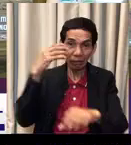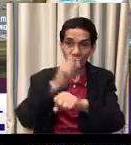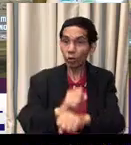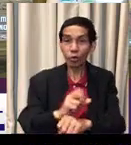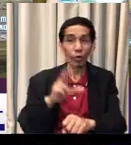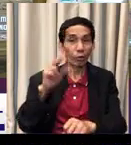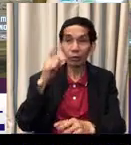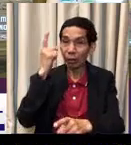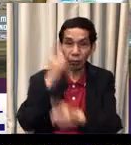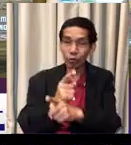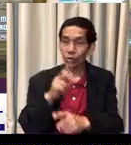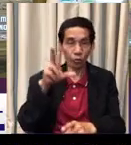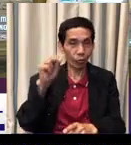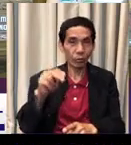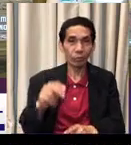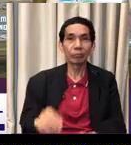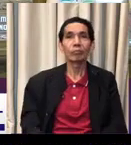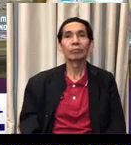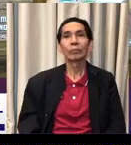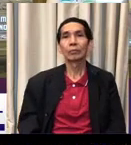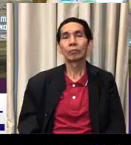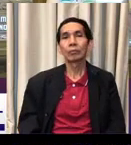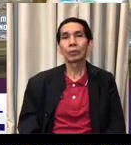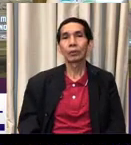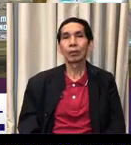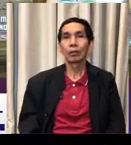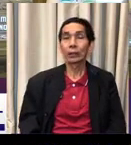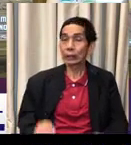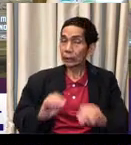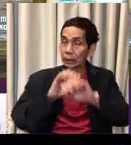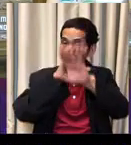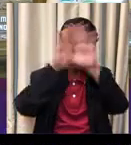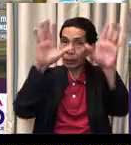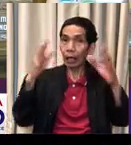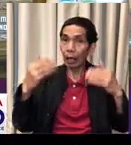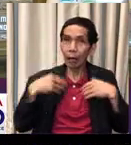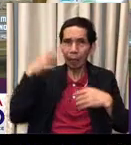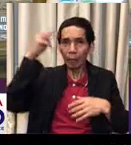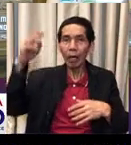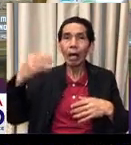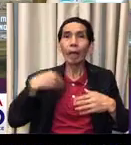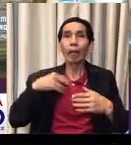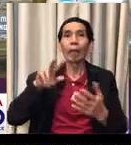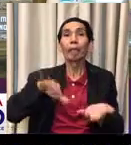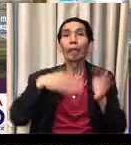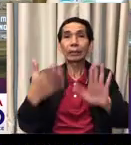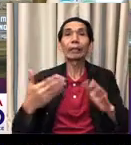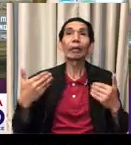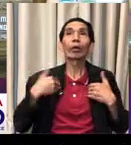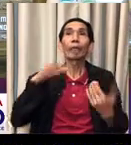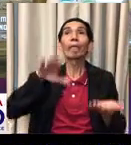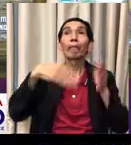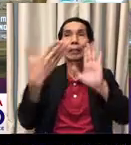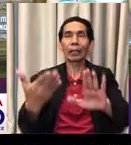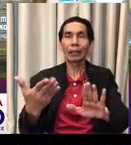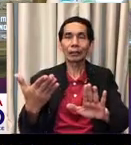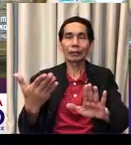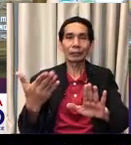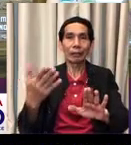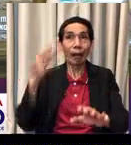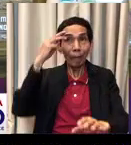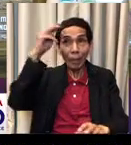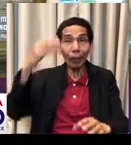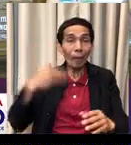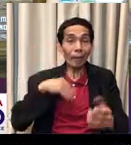na. Diba? Kailan malinaw? Eh, Mayor, may patay kami. Ako, ito na naman.